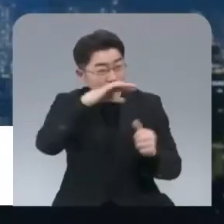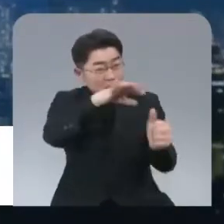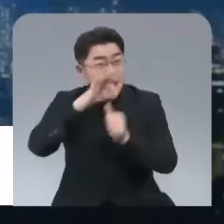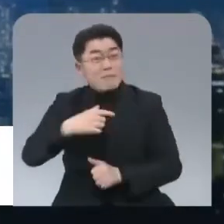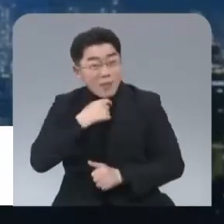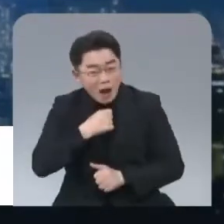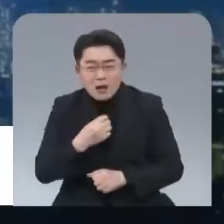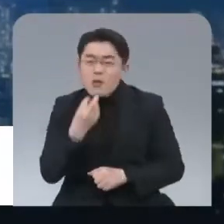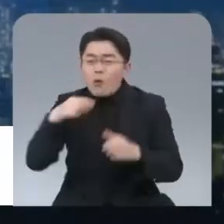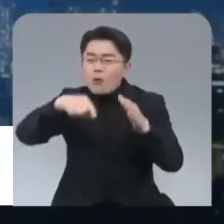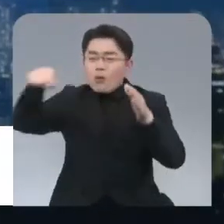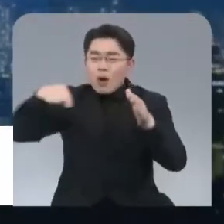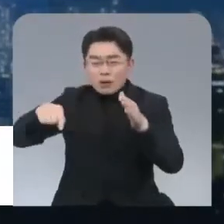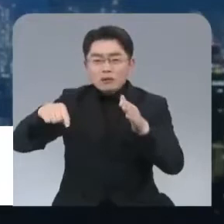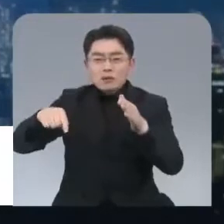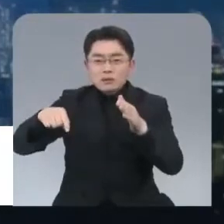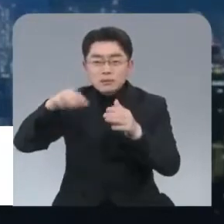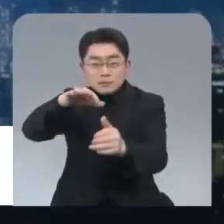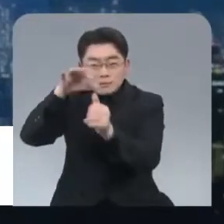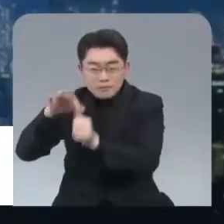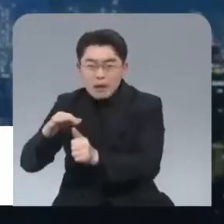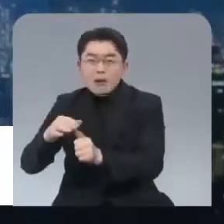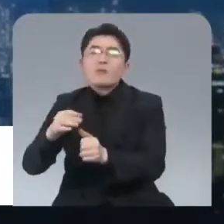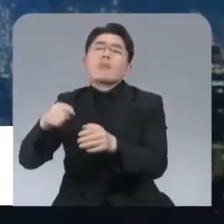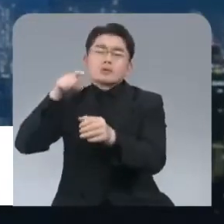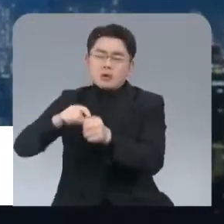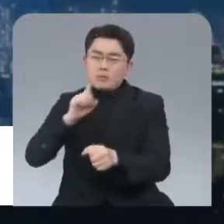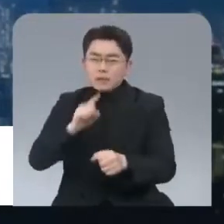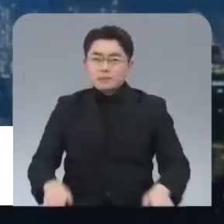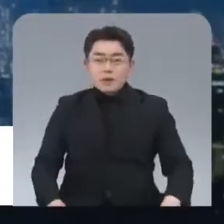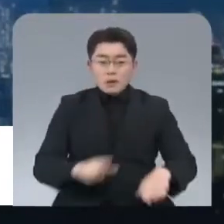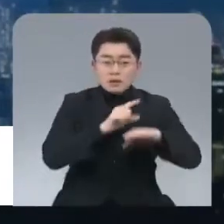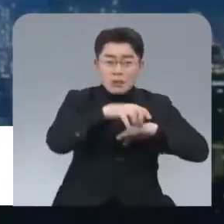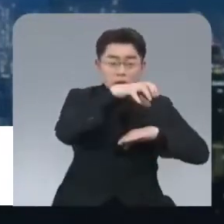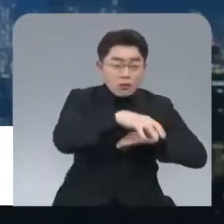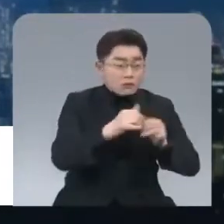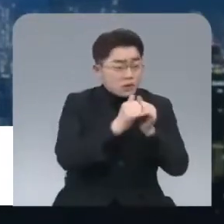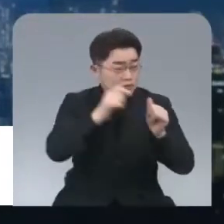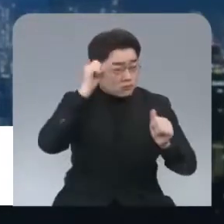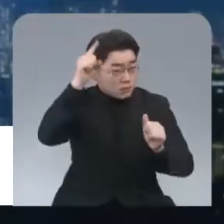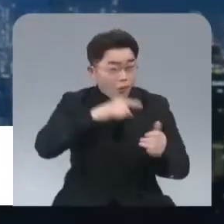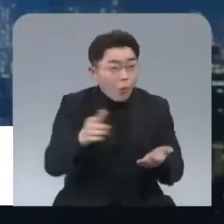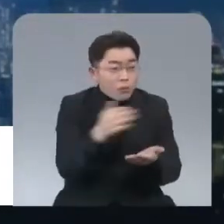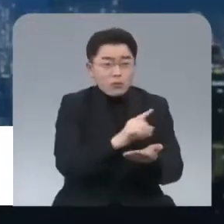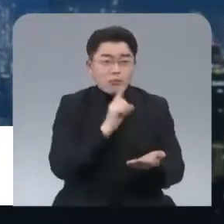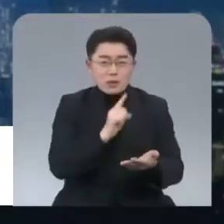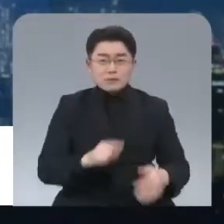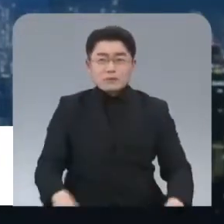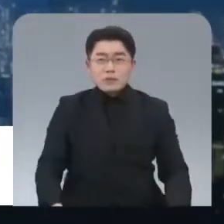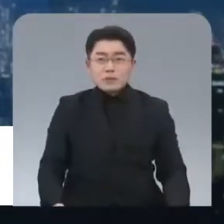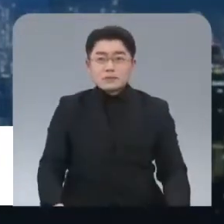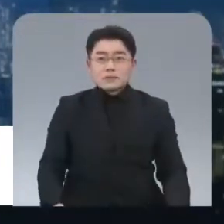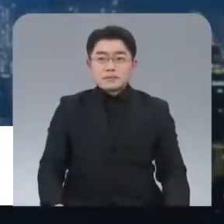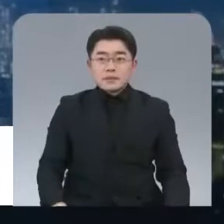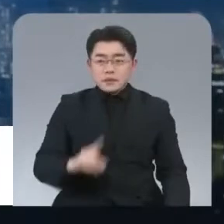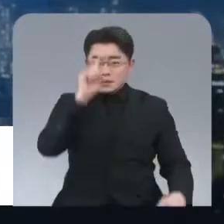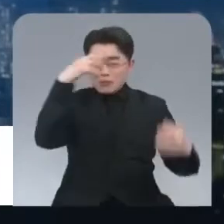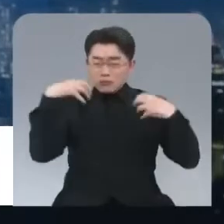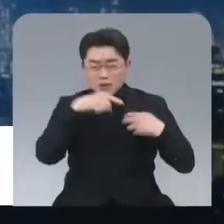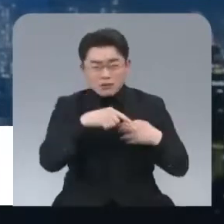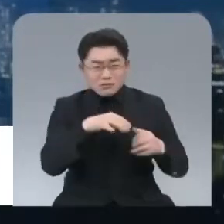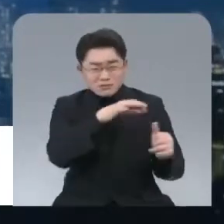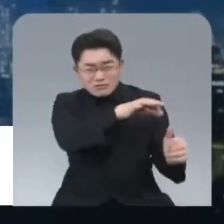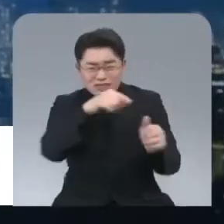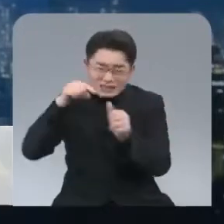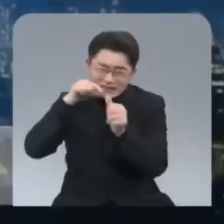인재들은 지역으로 가지 않으려고 한다는 거고 또 거꾸로 지역에는 인재가 없다는 얘기입니다 그런데 이런걸 정부가 강제할 순 없는